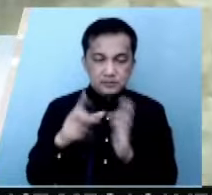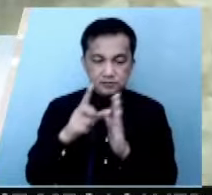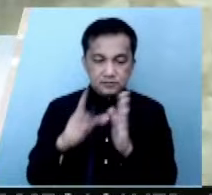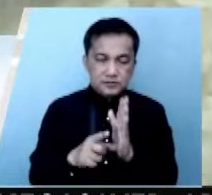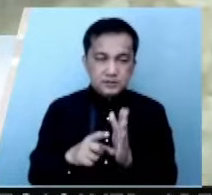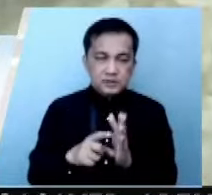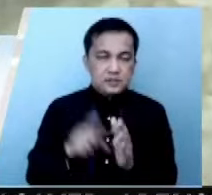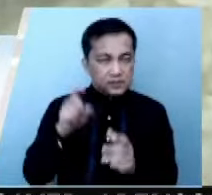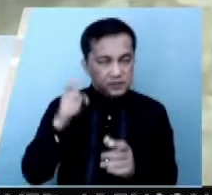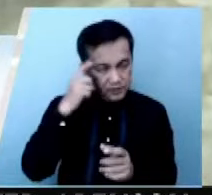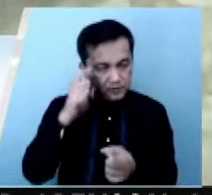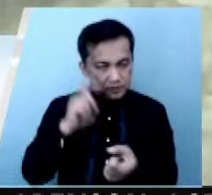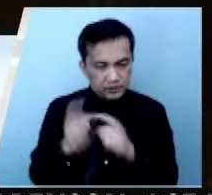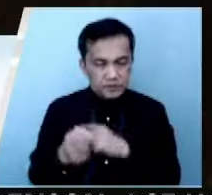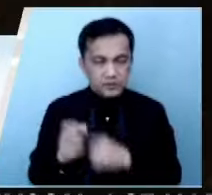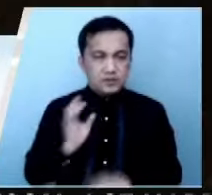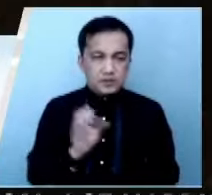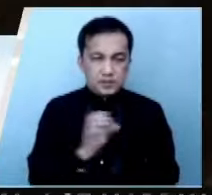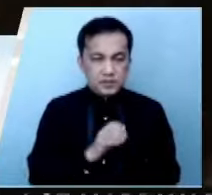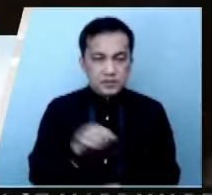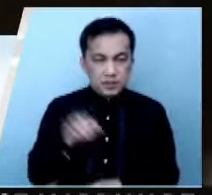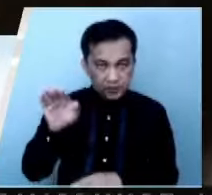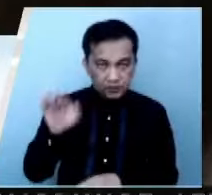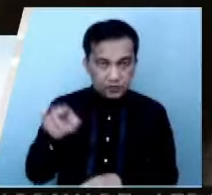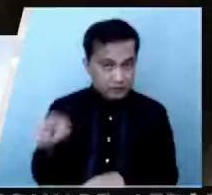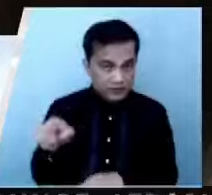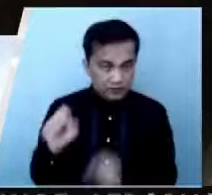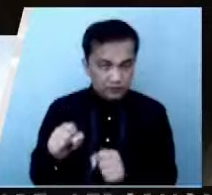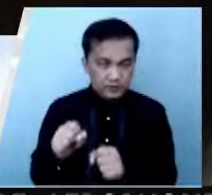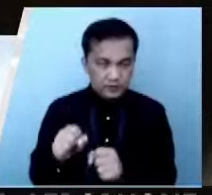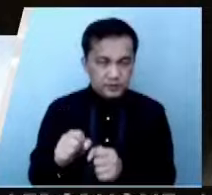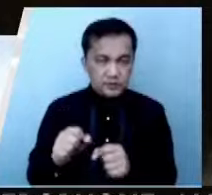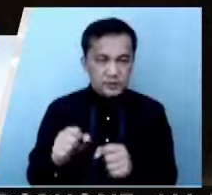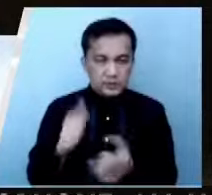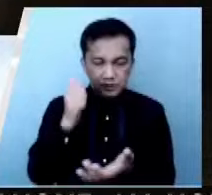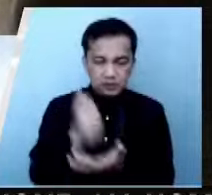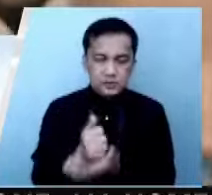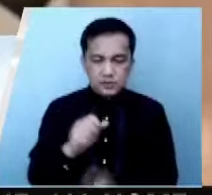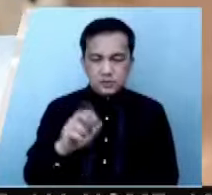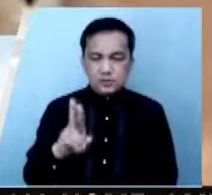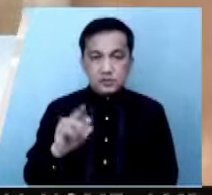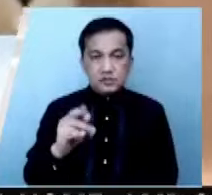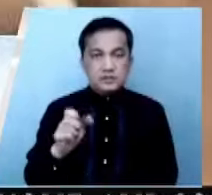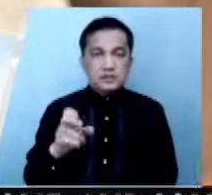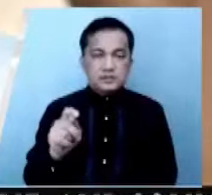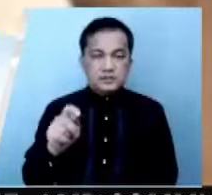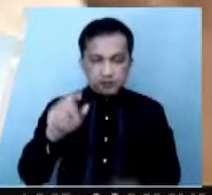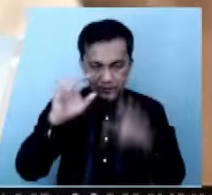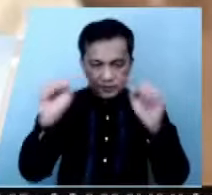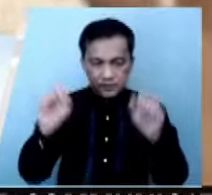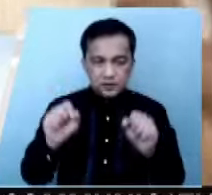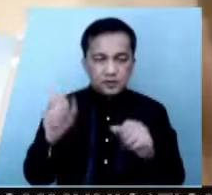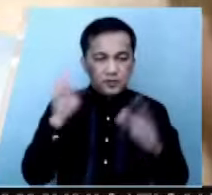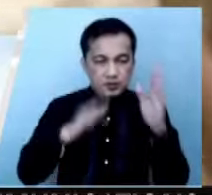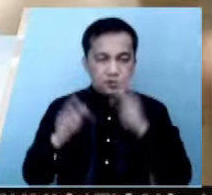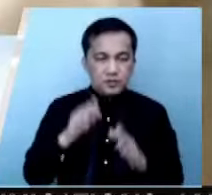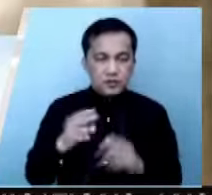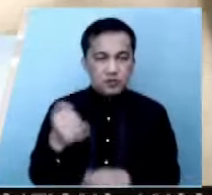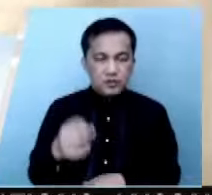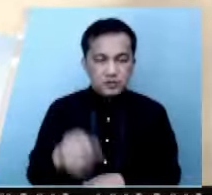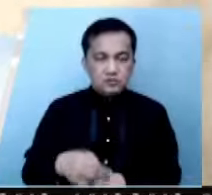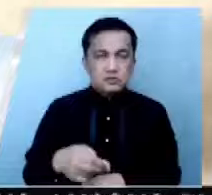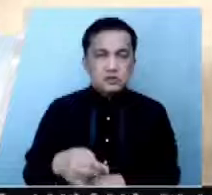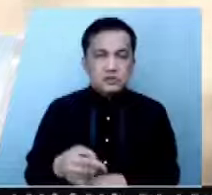Kamara. Ang panukalang yan, balak namang sertipikahang urgent ng Pangulo. Problema kasi, kaya tumataas ang presyo ng